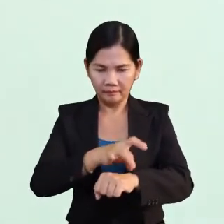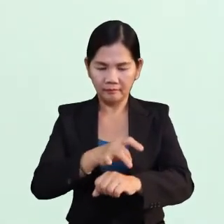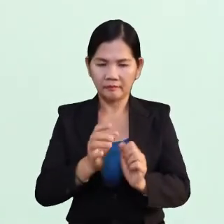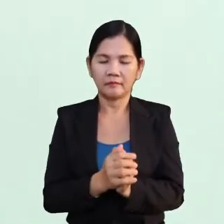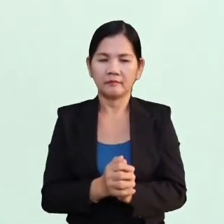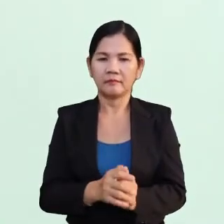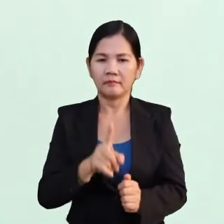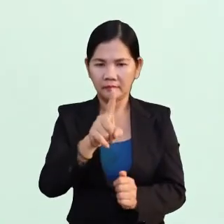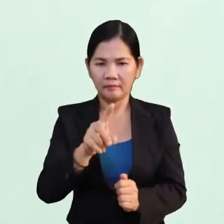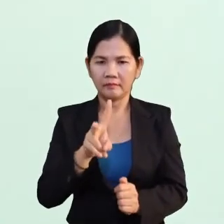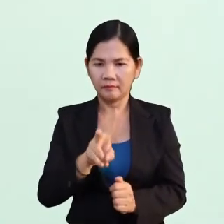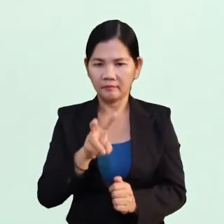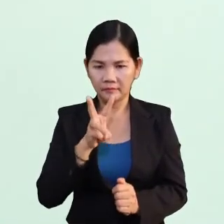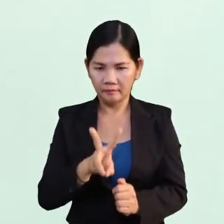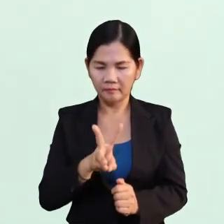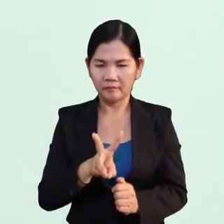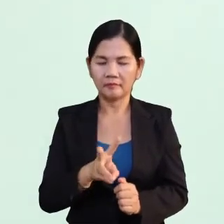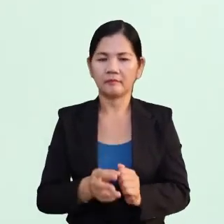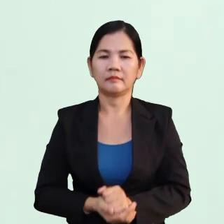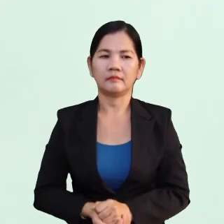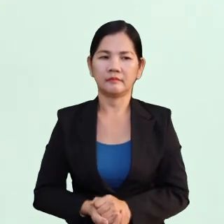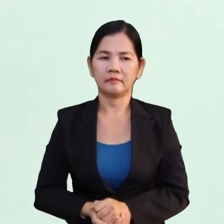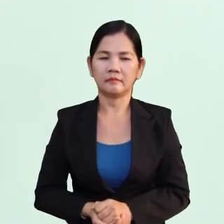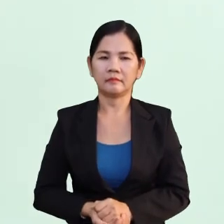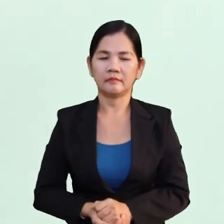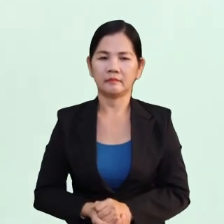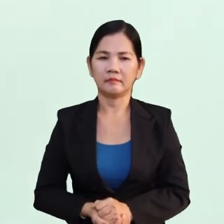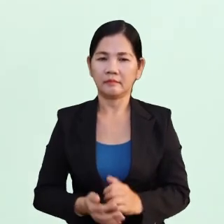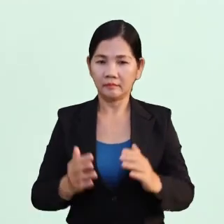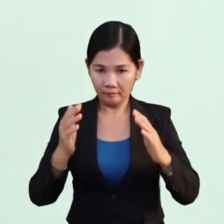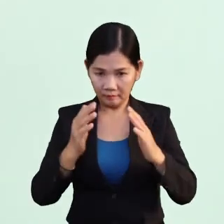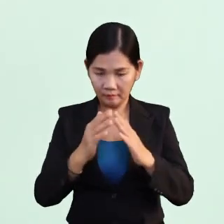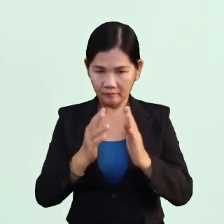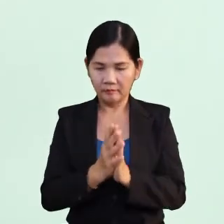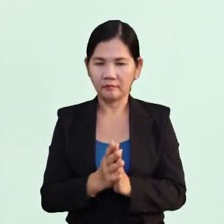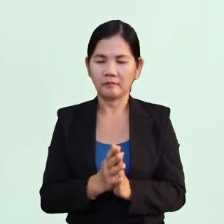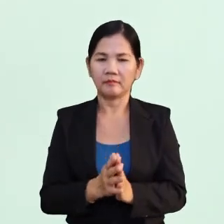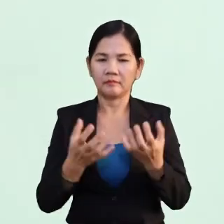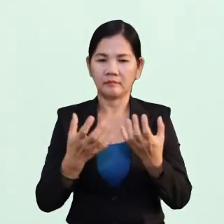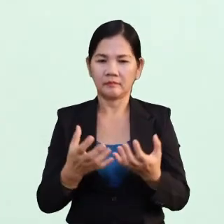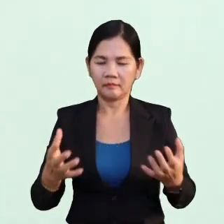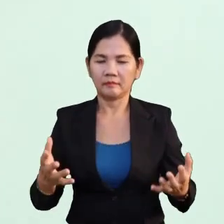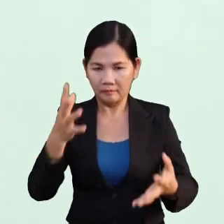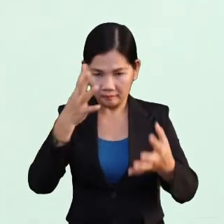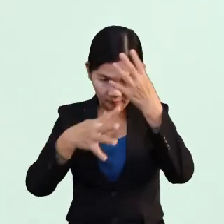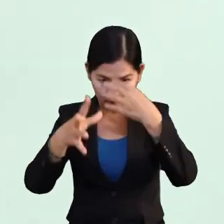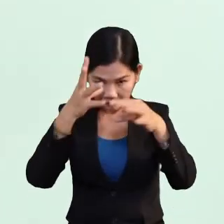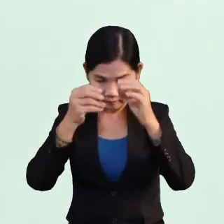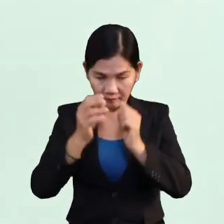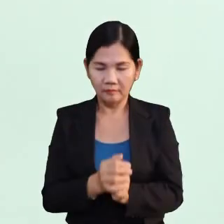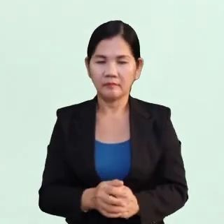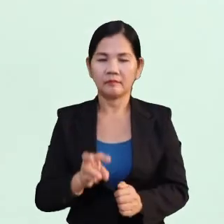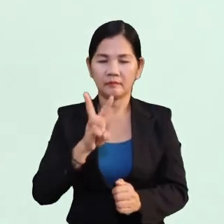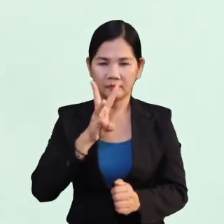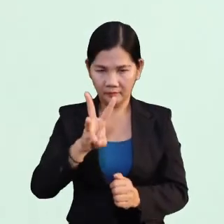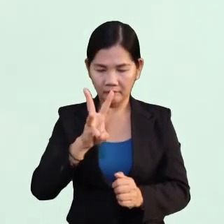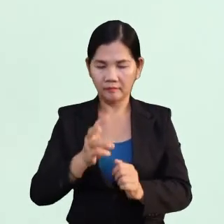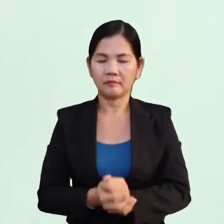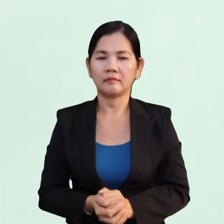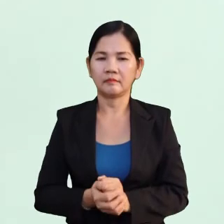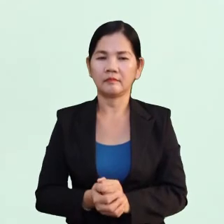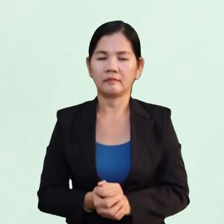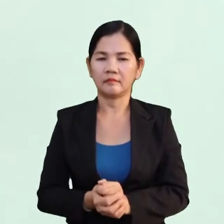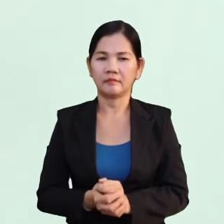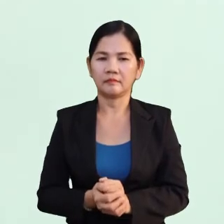រសេរលេខ1 2 3ញ៉ាំដល់ផ្ទះវិញកូនសរសេរសម្ភារៈសិក្សាដែលកូនស្គាល់ឲ្យបានចំនួន3